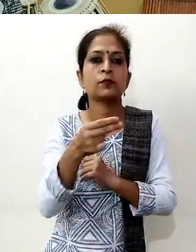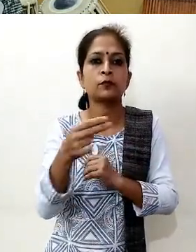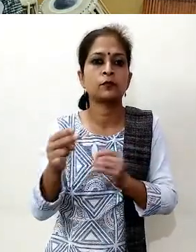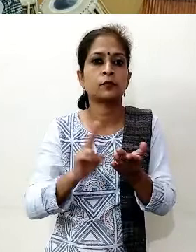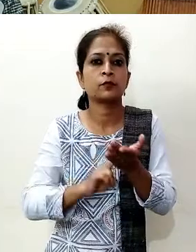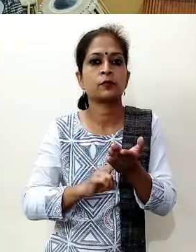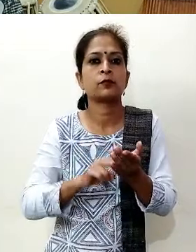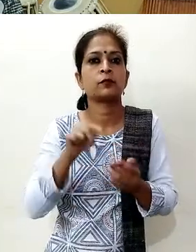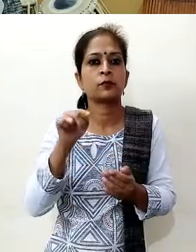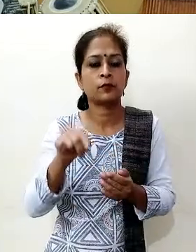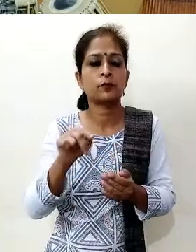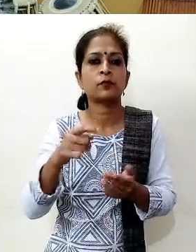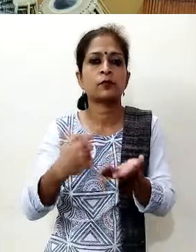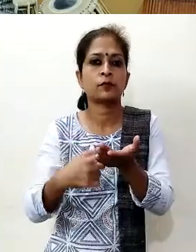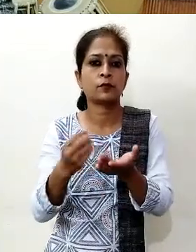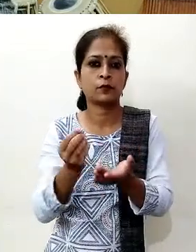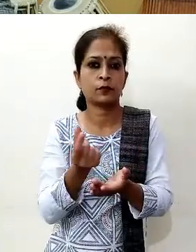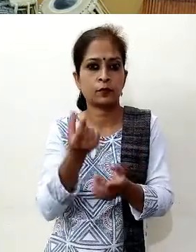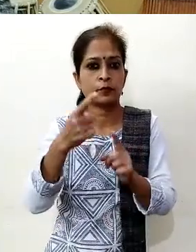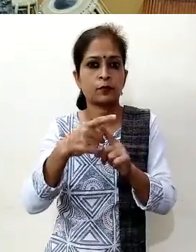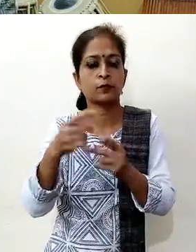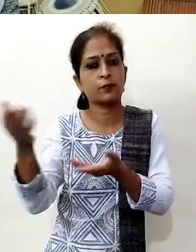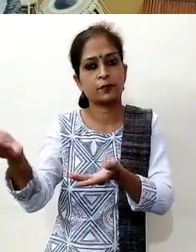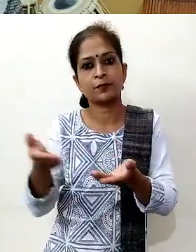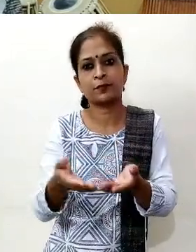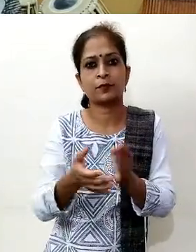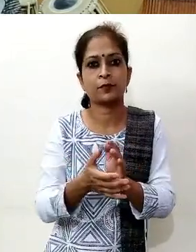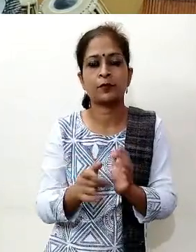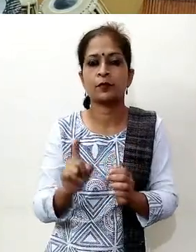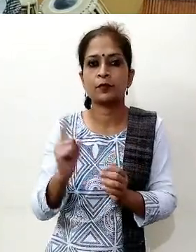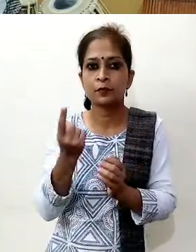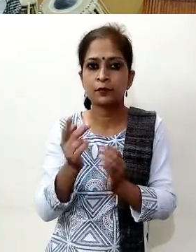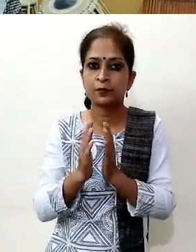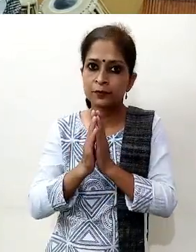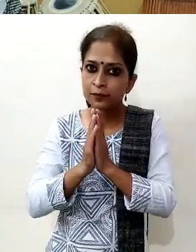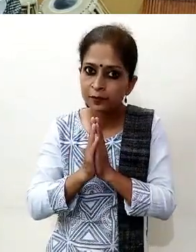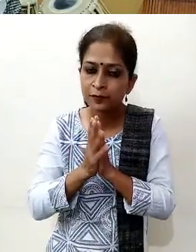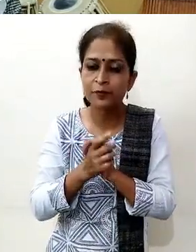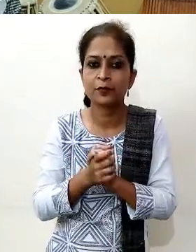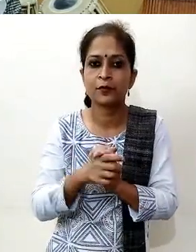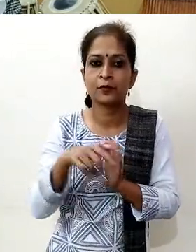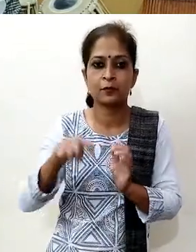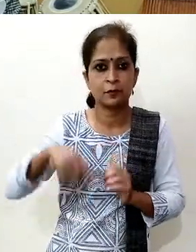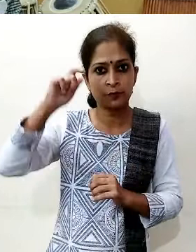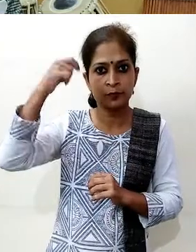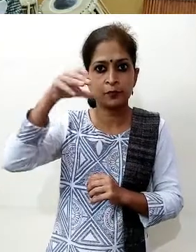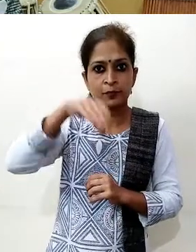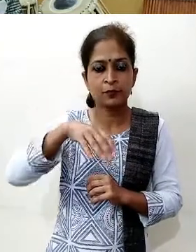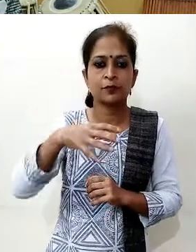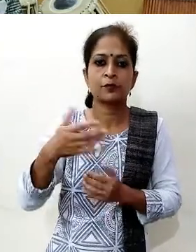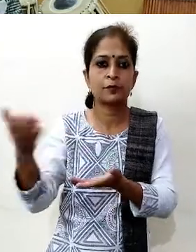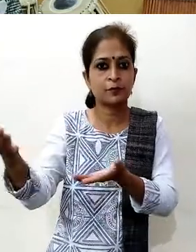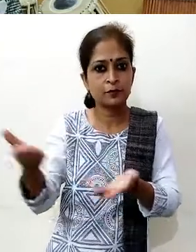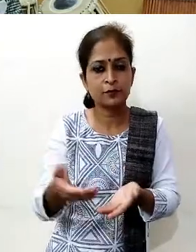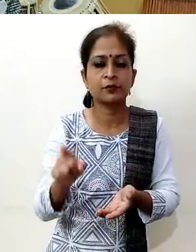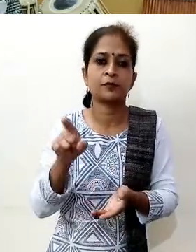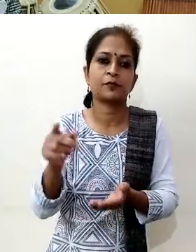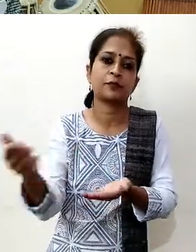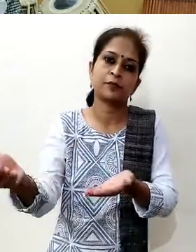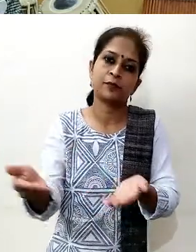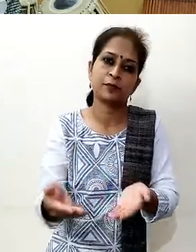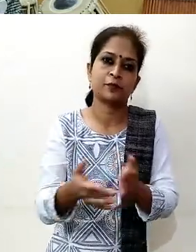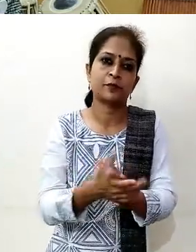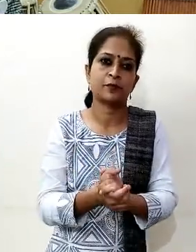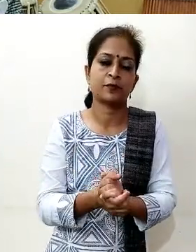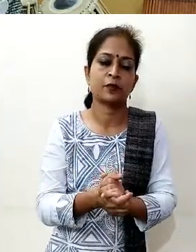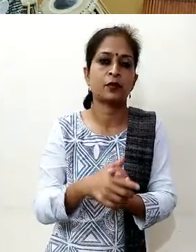को। नमस्कार सर। नमस्कार। हमारे स्टूडियो में आने के लिए आपका स्वागत है। बहुत बहुत धन्यवाद सर। सबसे पहले तो